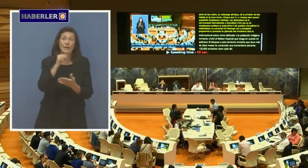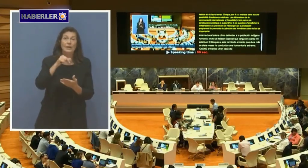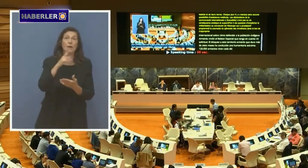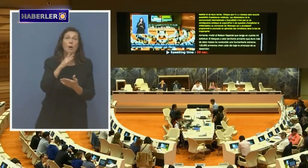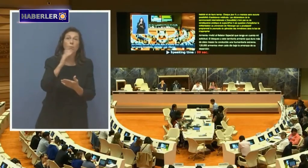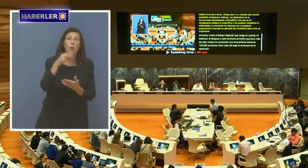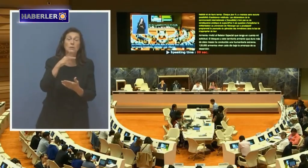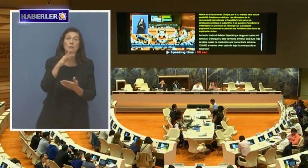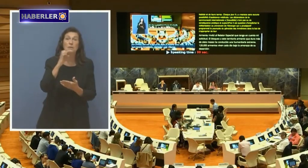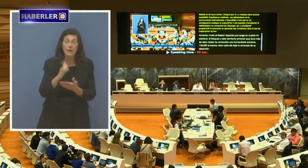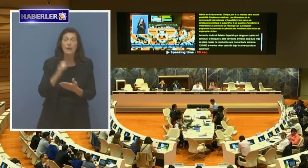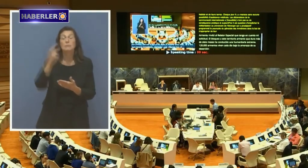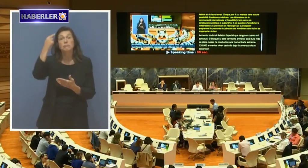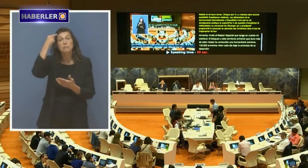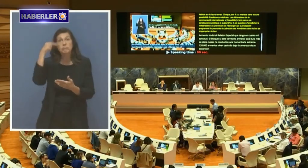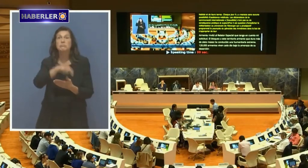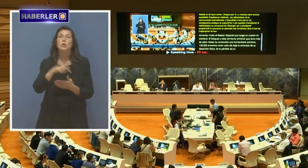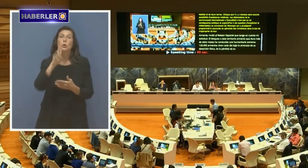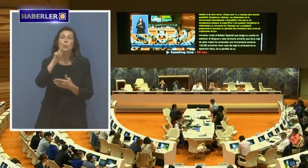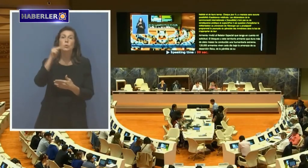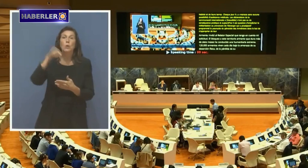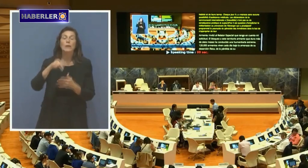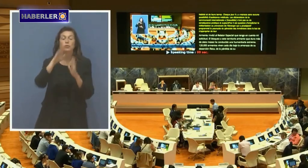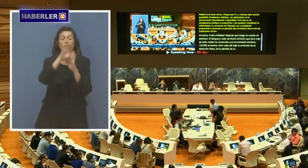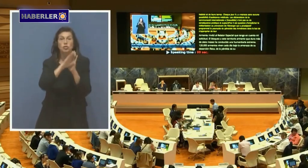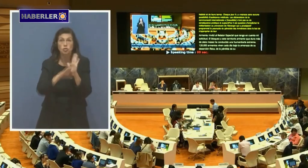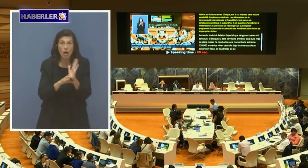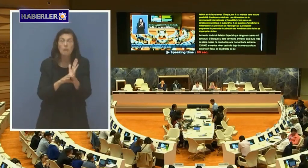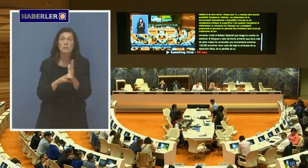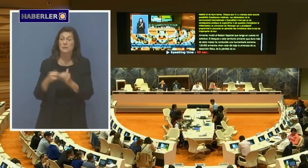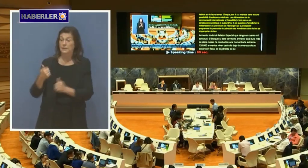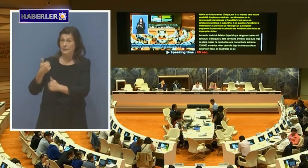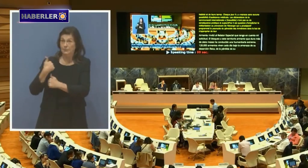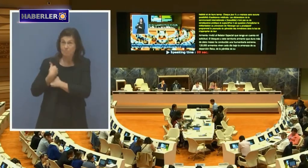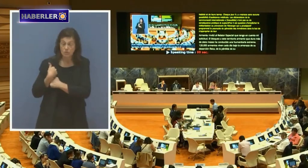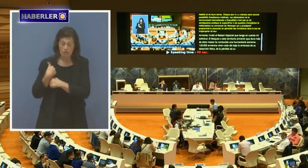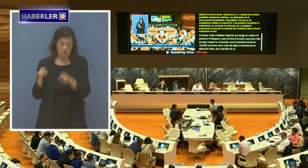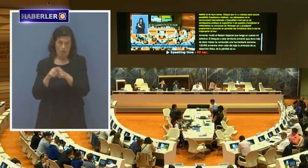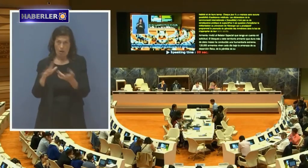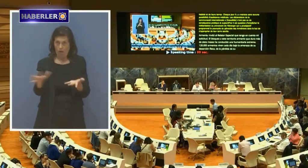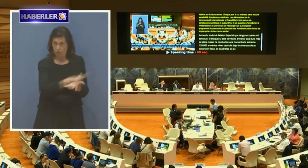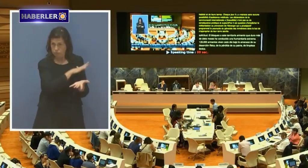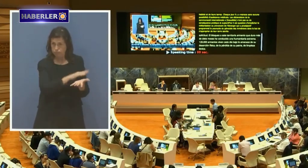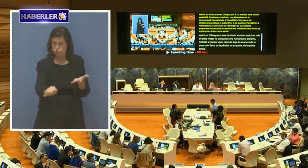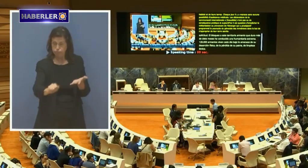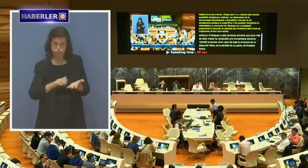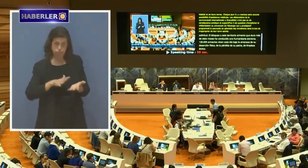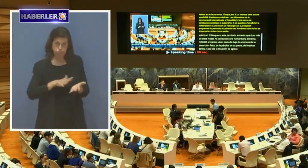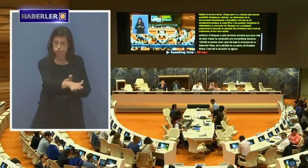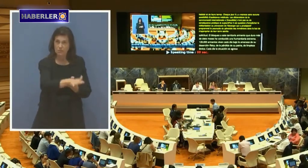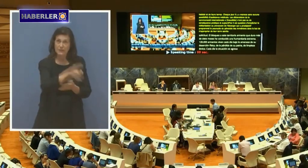yerli halkların tüm topraklarından çekilmelidir. Hiçbir devlet cezasız bir şekilde yerli halkı